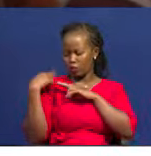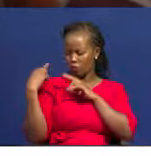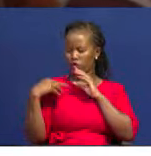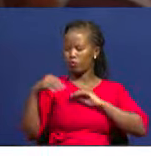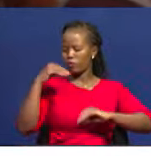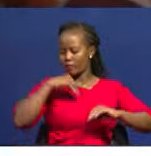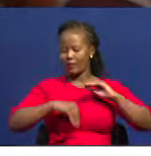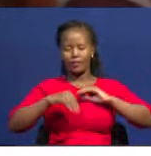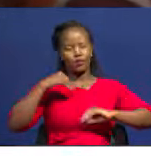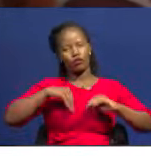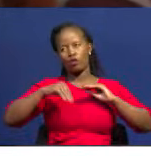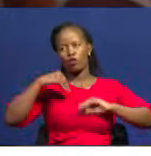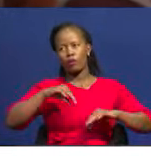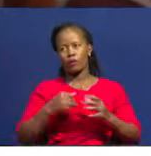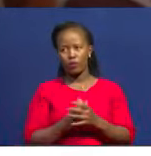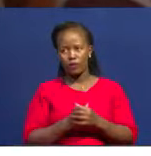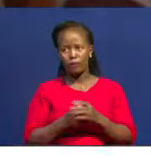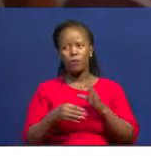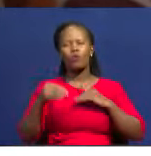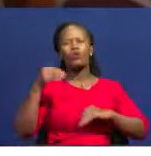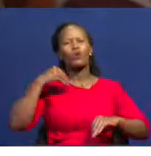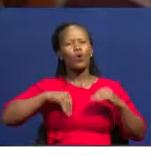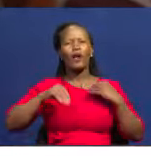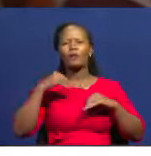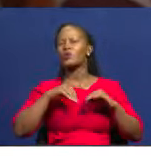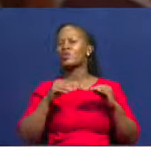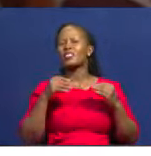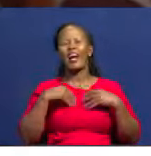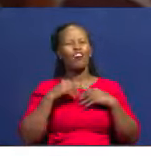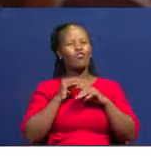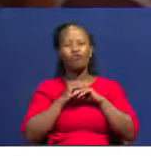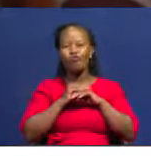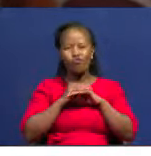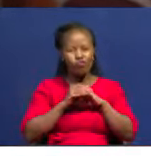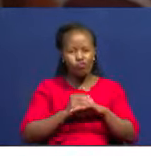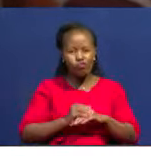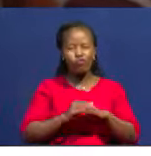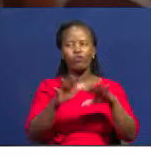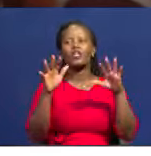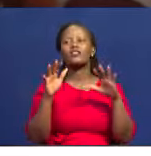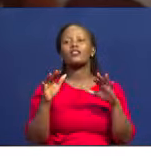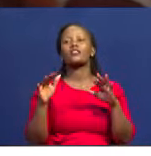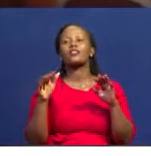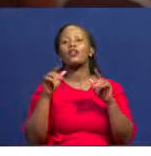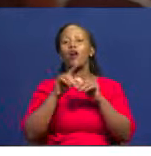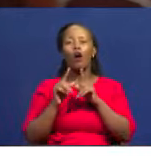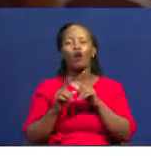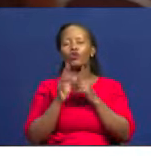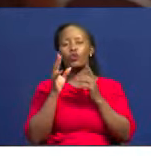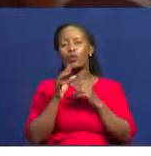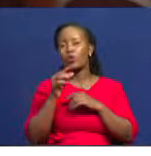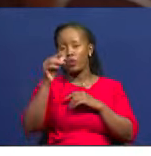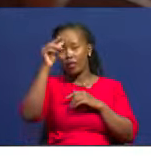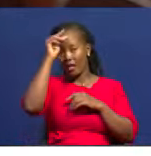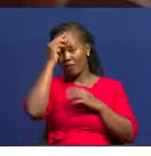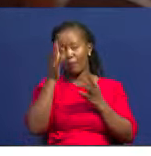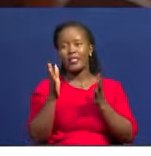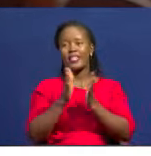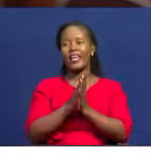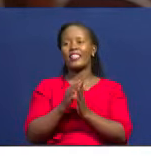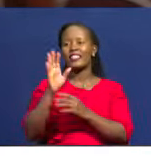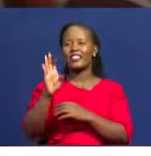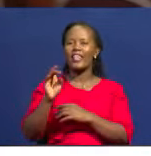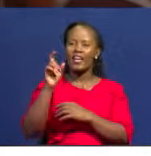Corruption has permeated every corner. Corruption has permeated government, the executive,